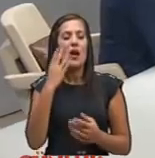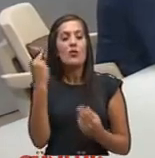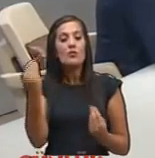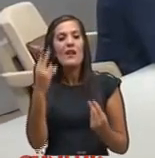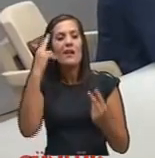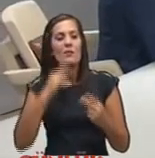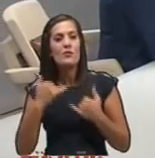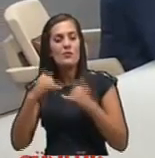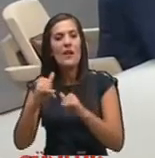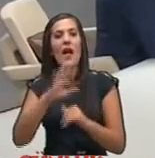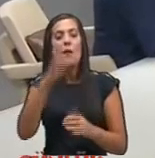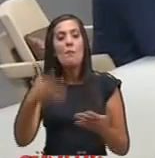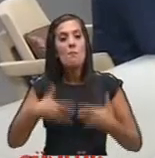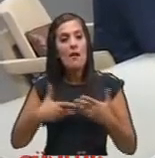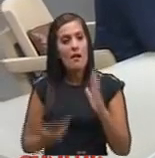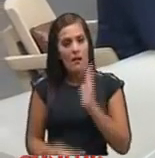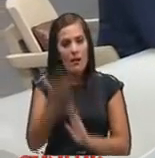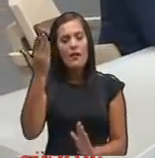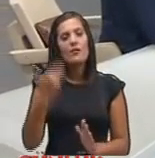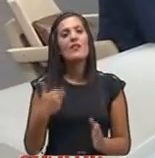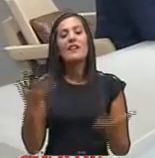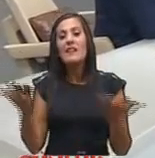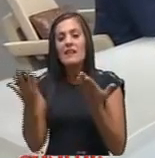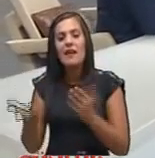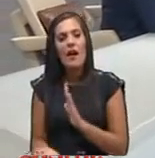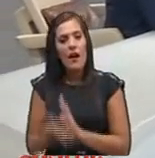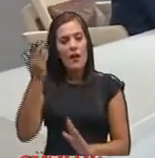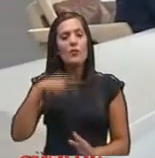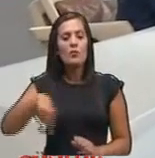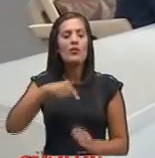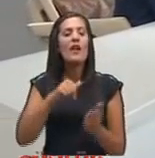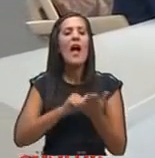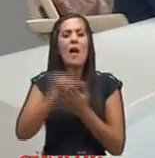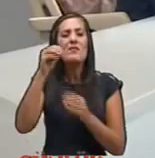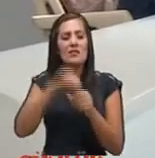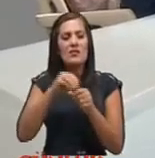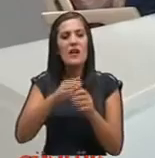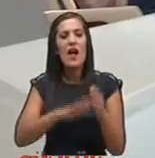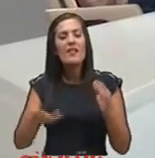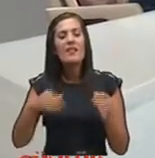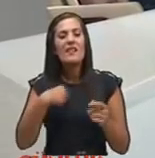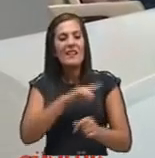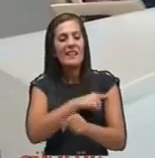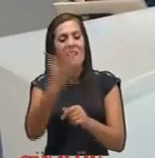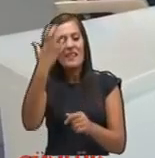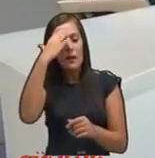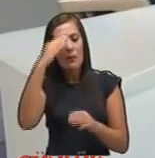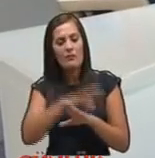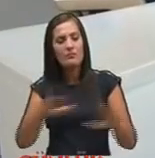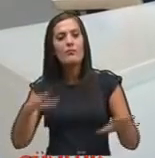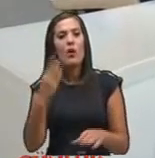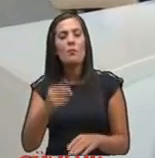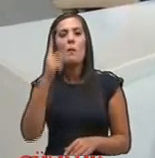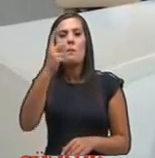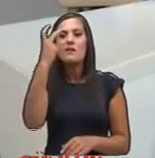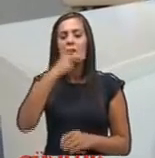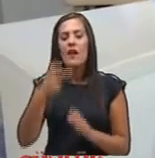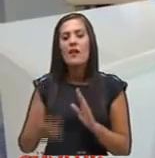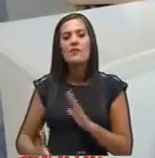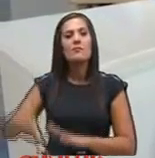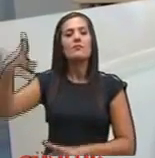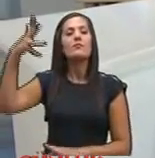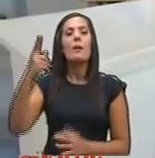de artırıyor, merakı da artırıyor. Fakat tabii bütün bunlar için de altyapı gerekiyor, öyle değil tabii mi? Ki. Bir opera sanatçısı yetiştirmek,